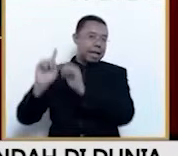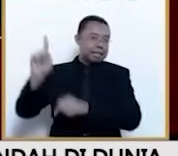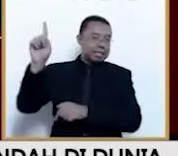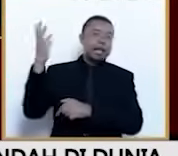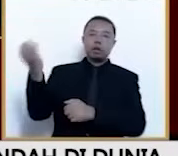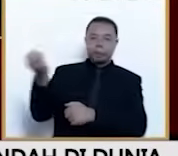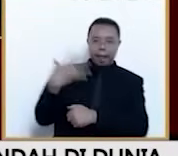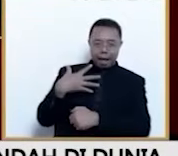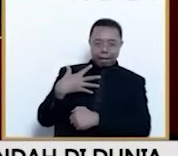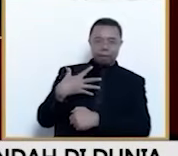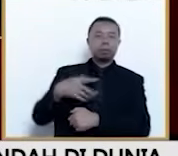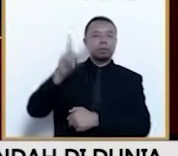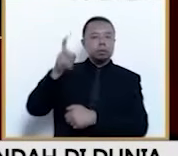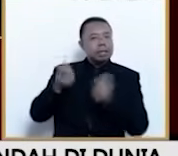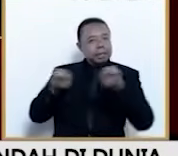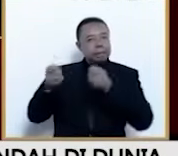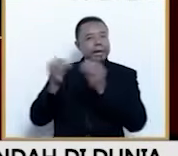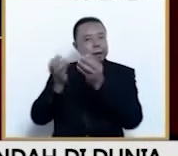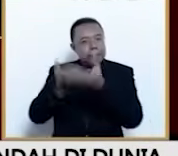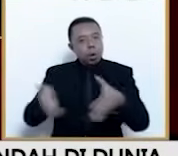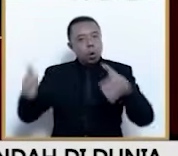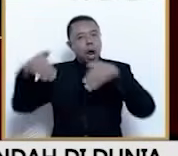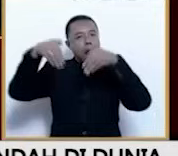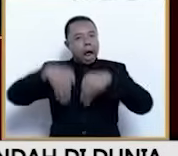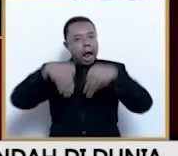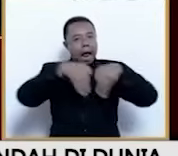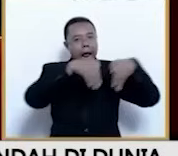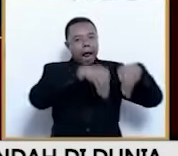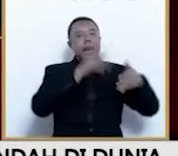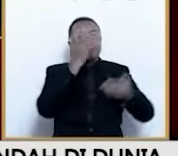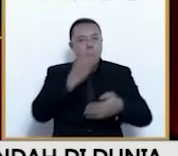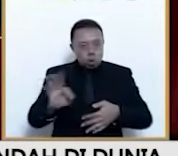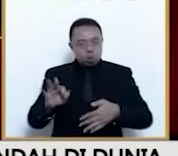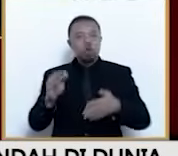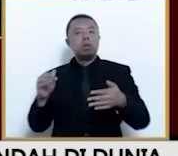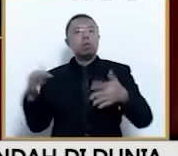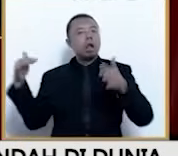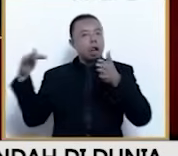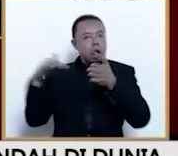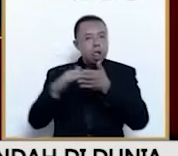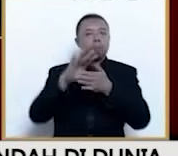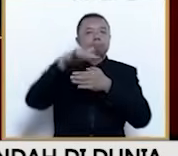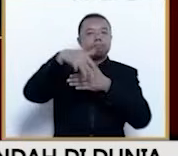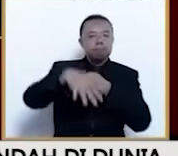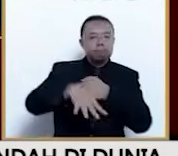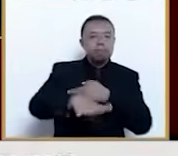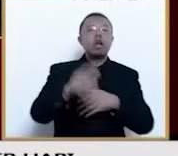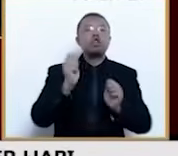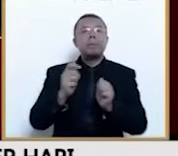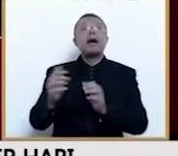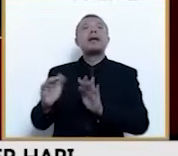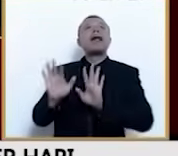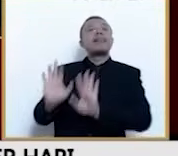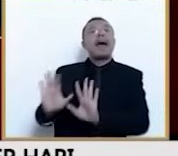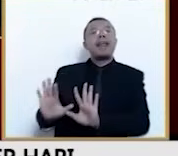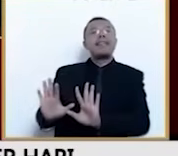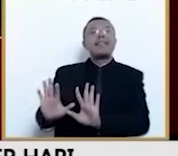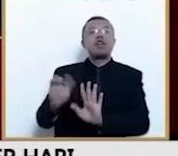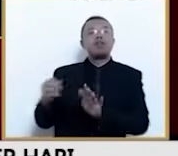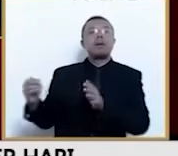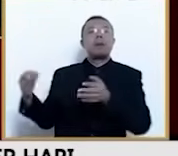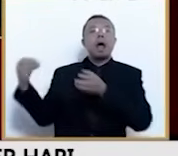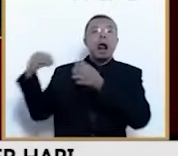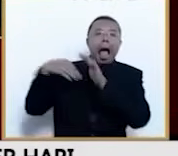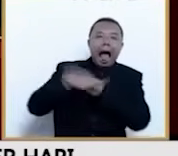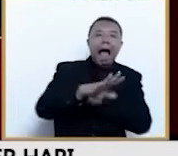sudah disinggung juga, perlunya dibangun bendungan-bendungan atau waduk-waduk baru yang cukup signifikan untuk menahan agar laju